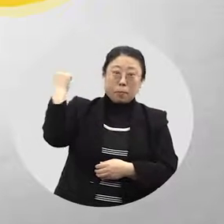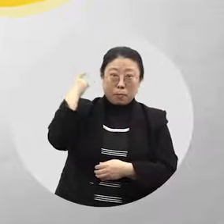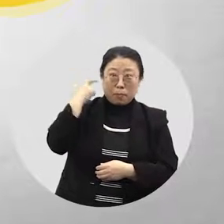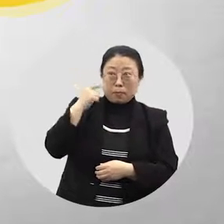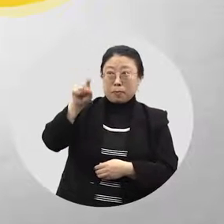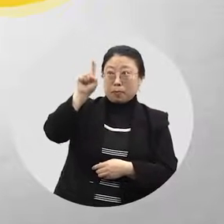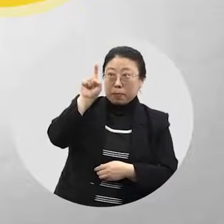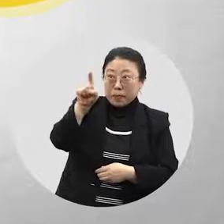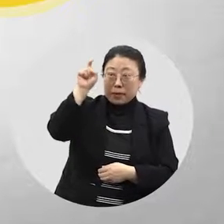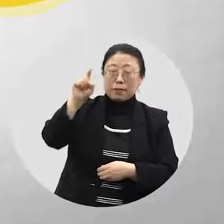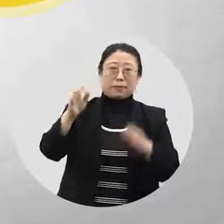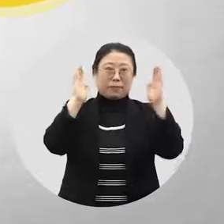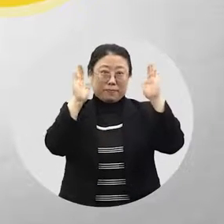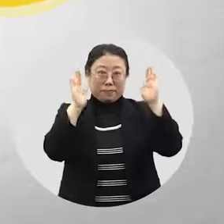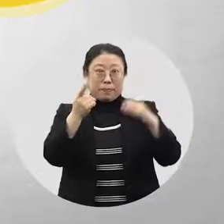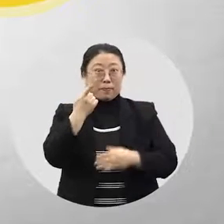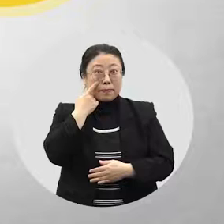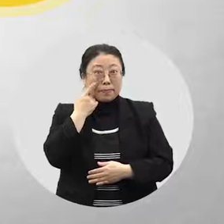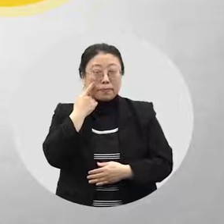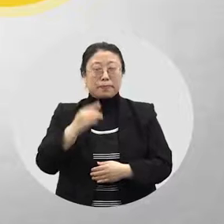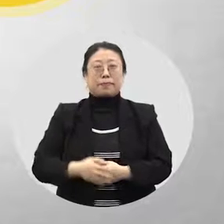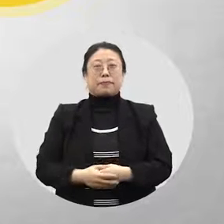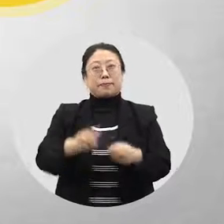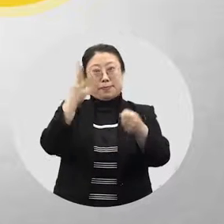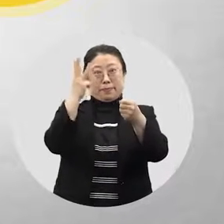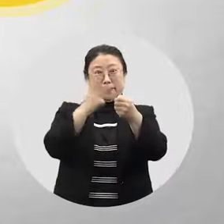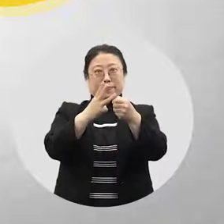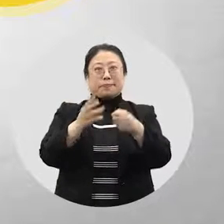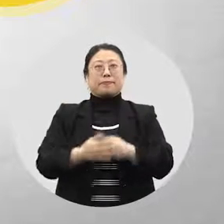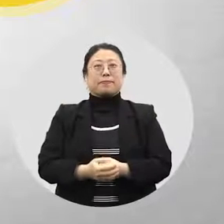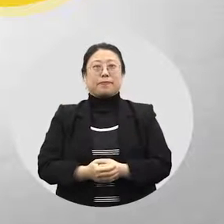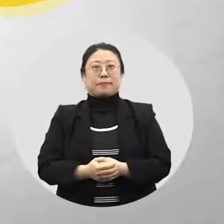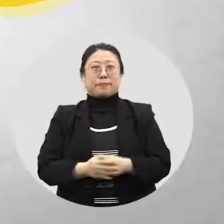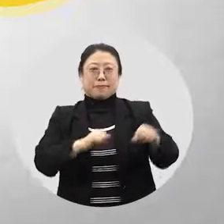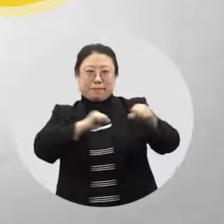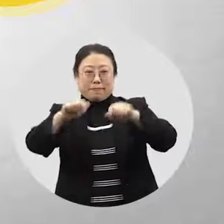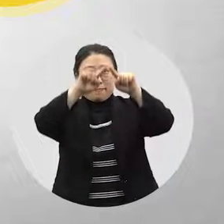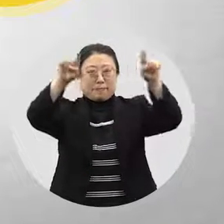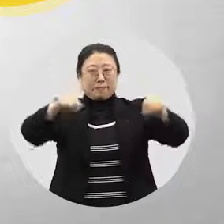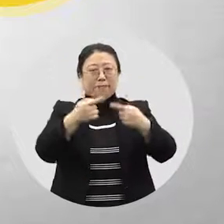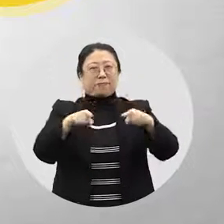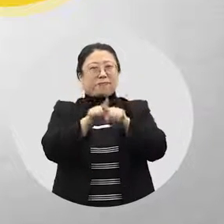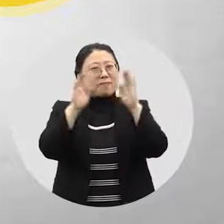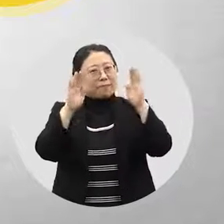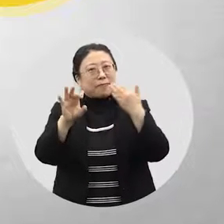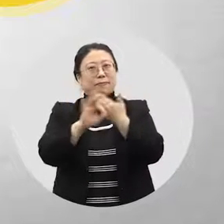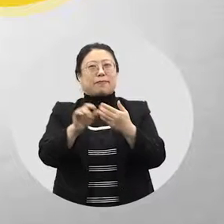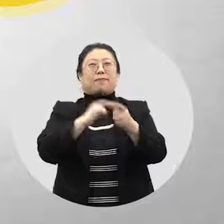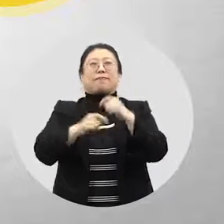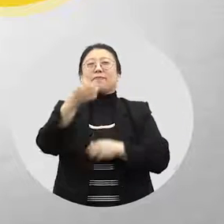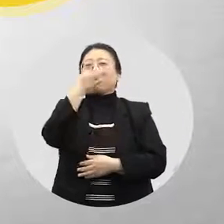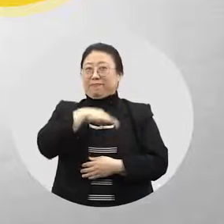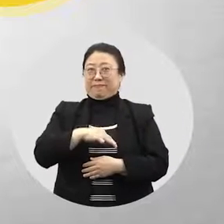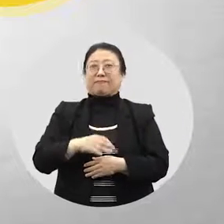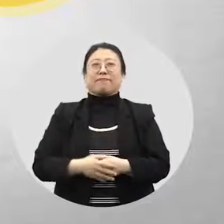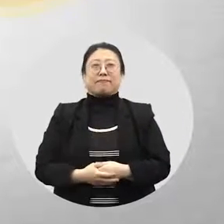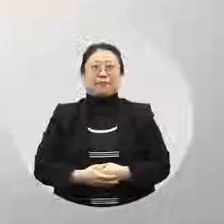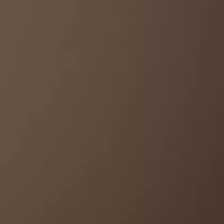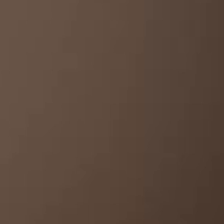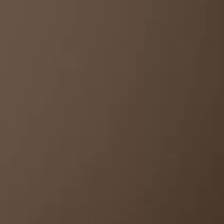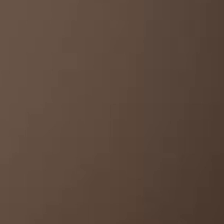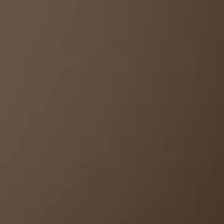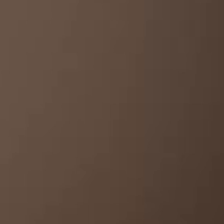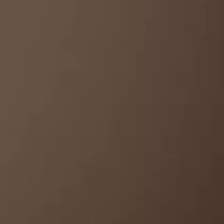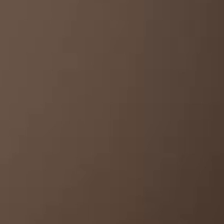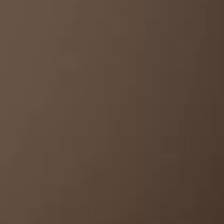모양의 아이콘을 눌러보면서 학습해 보세요 셋 활동지와 함께 학습하면 더 효과적이에요